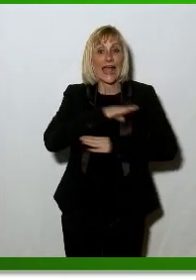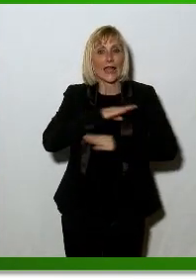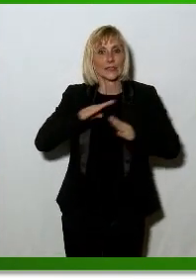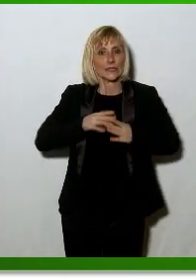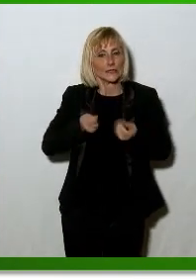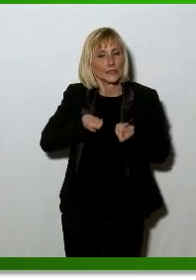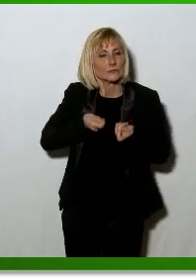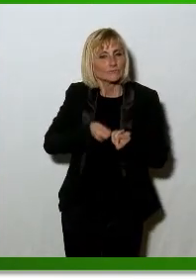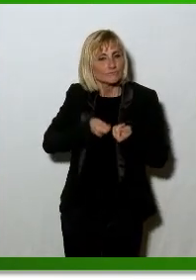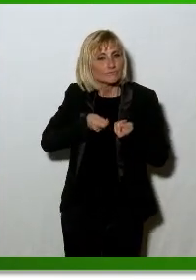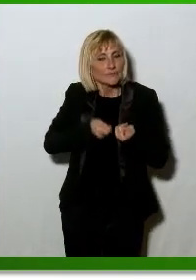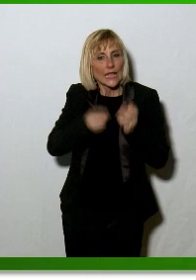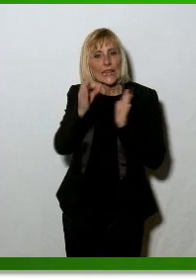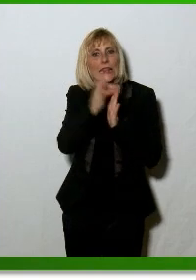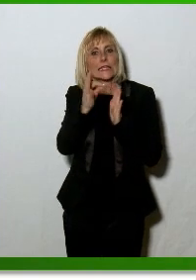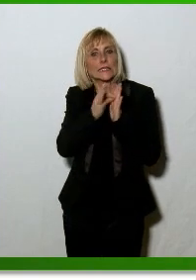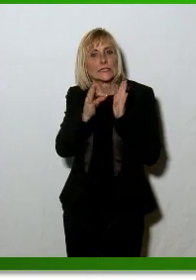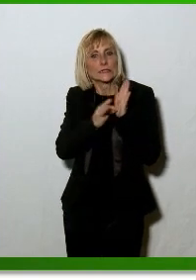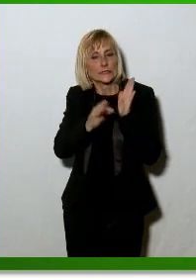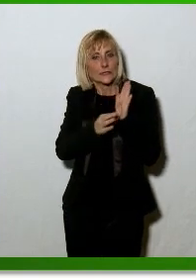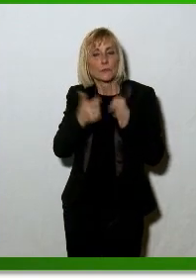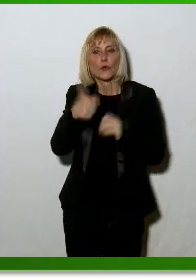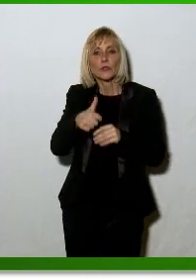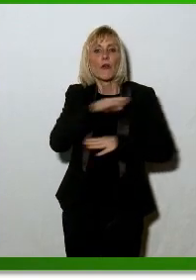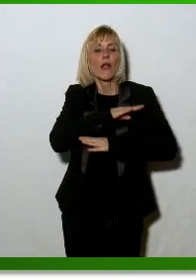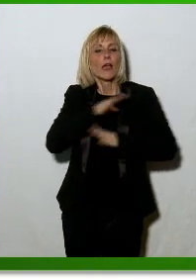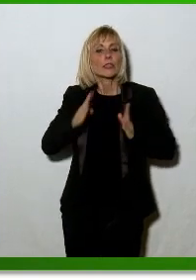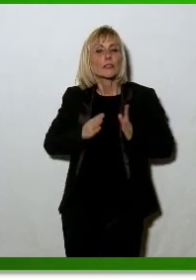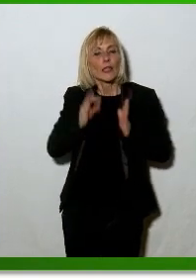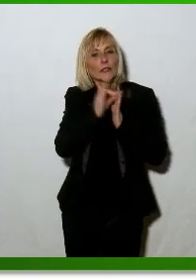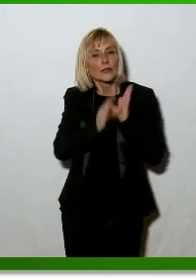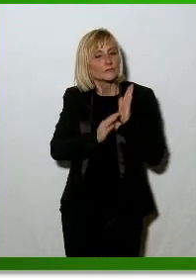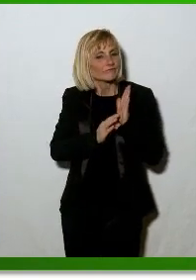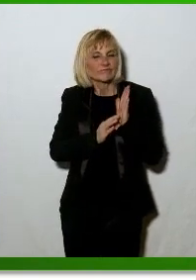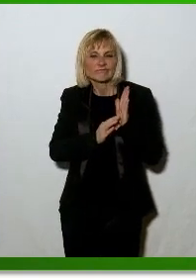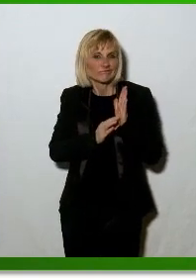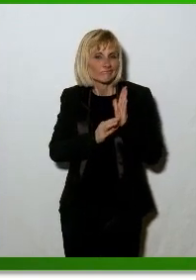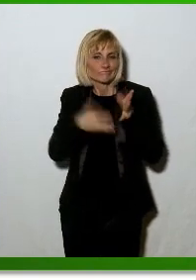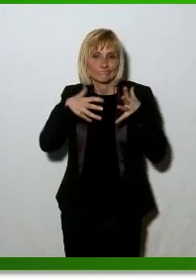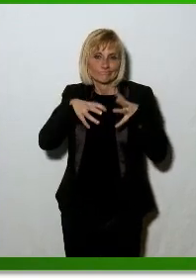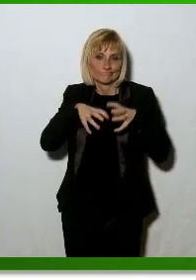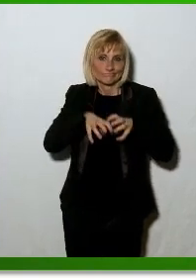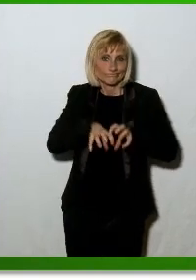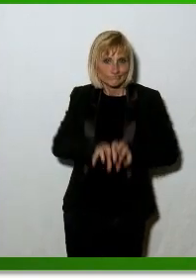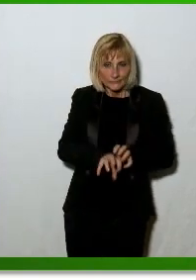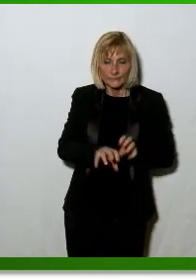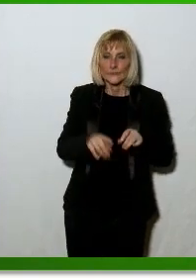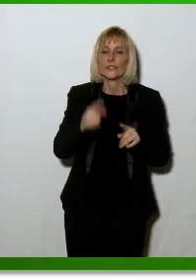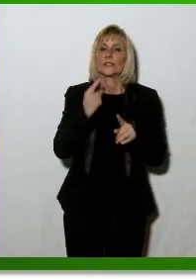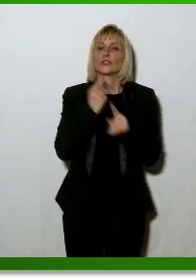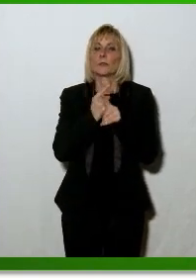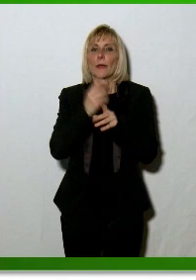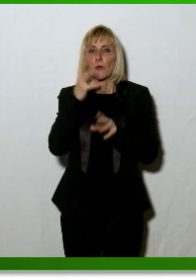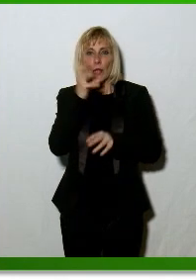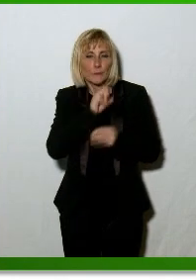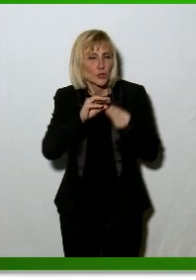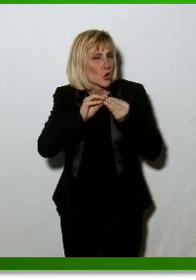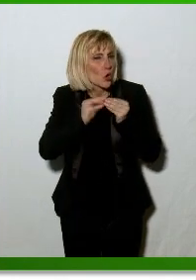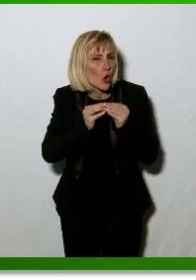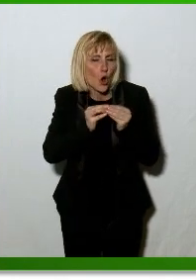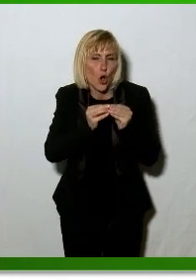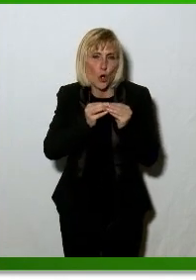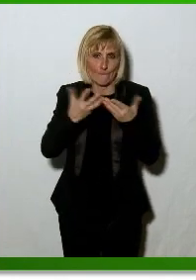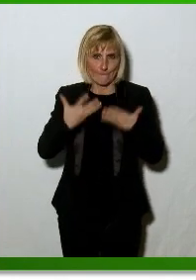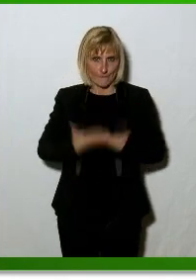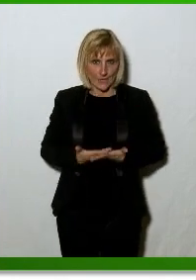ovviamente nelle liste perché sempre meno giovani sono disponibili a candidarsi Dobbiamo capire come fare per invertire